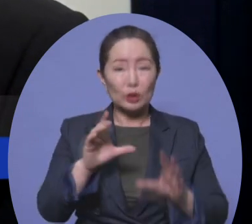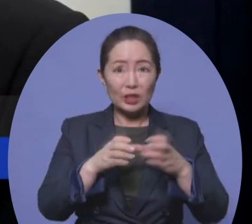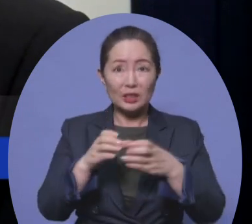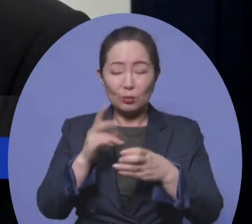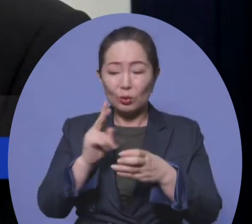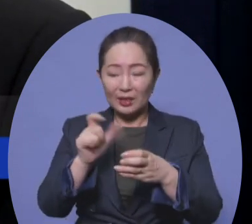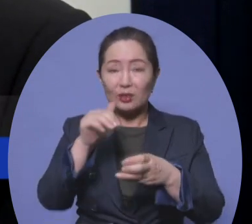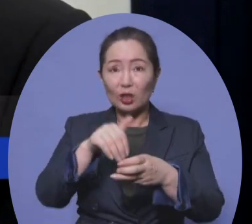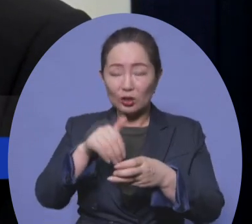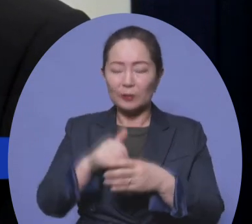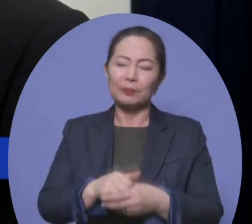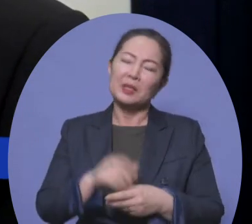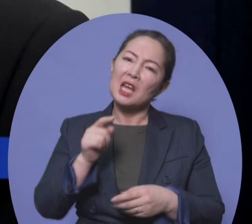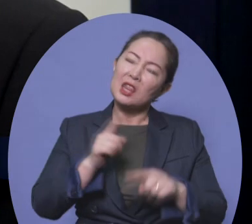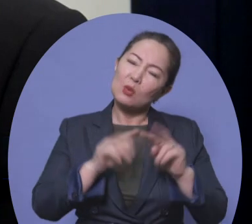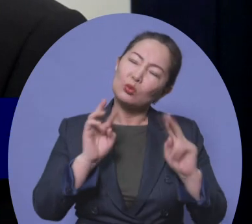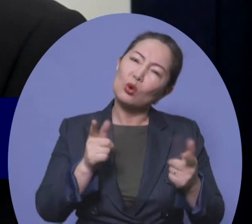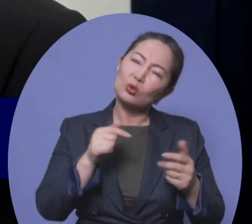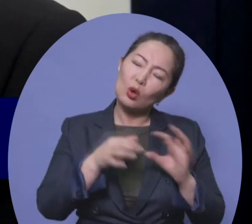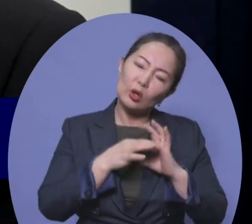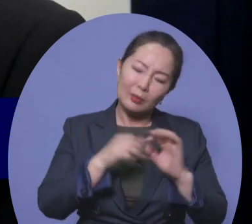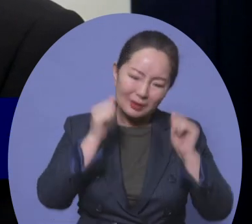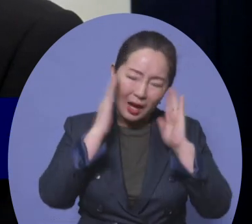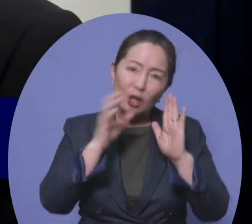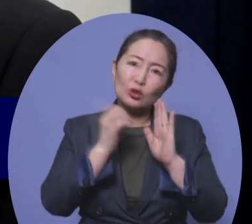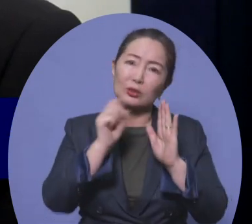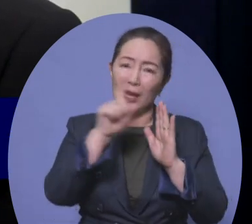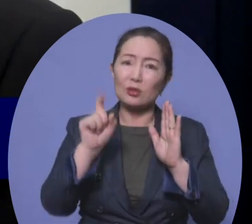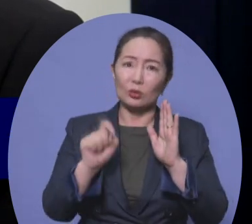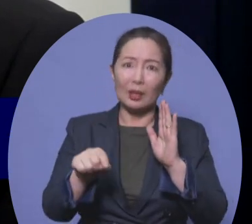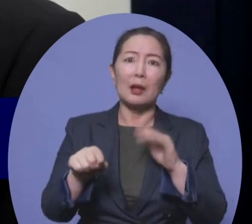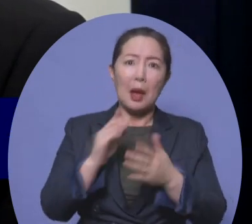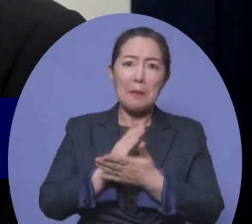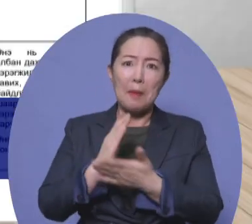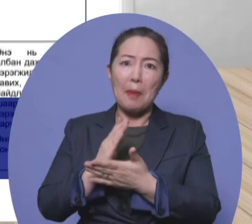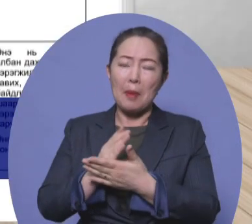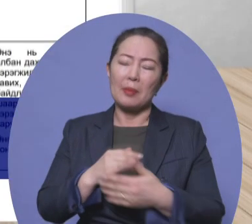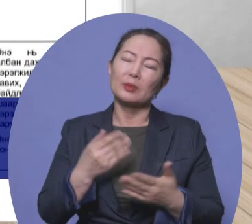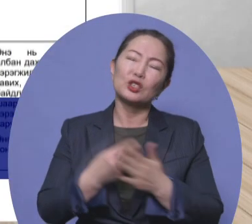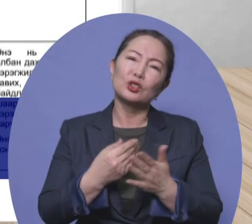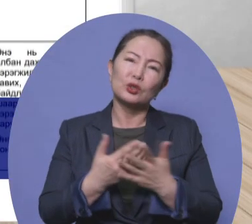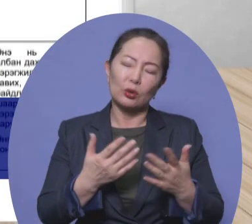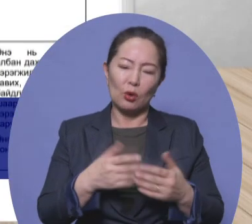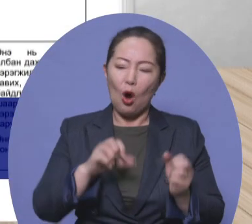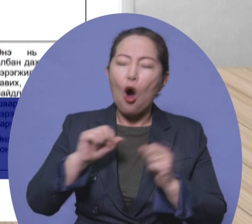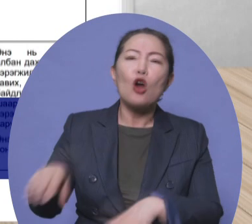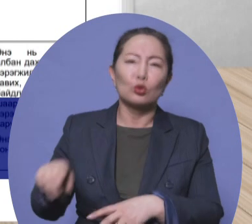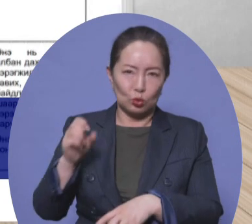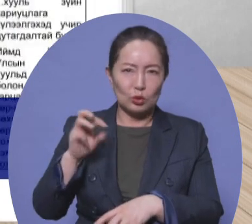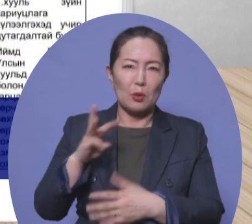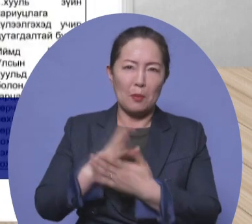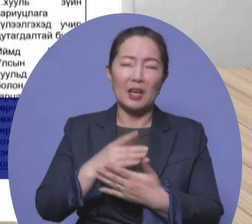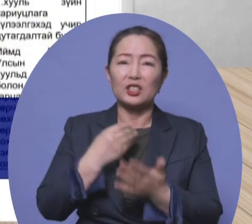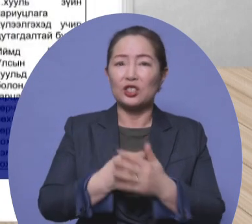За энэ одоо бүлэг дээр орсон нэмэлт өөрчлөлтүүдийн хүрээнд бол анхаарах хэрэгтэй асуудлууд бас байна. Өөрөөр хэлэх юм бол орхигдуусан гэх